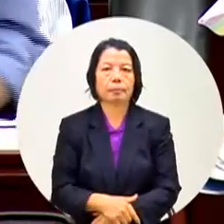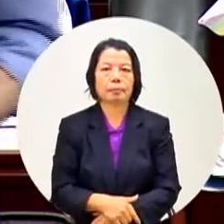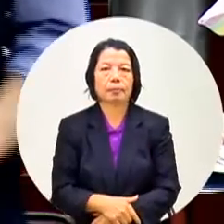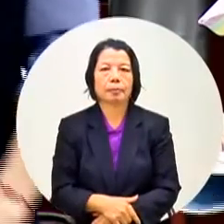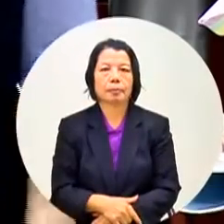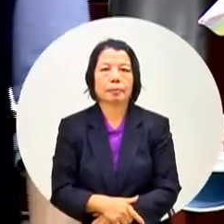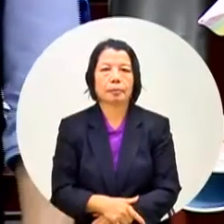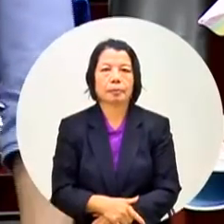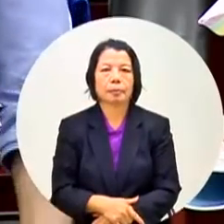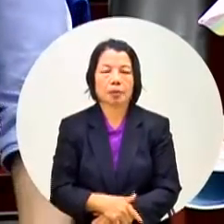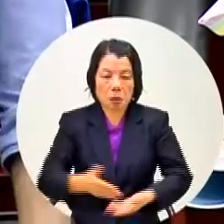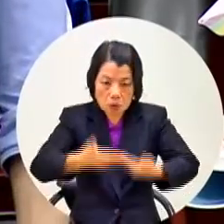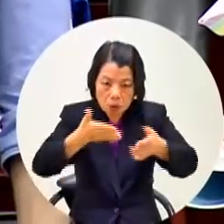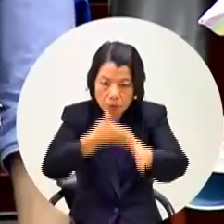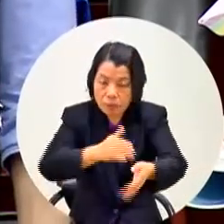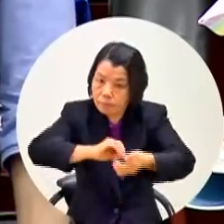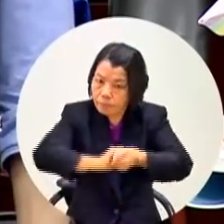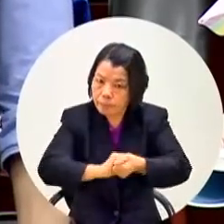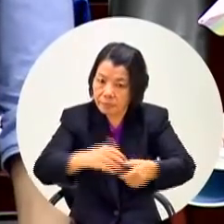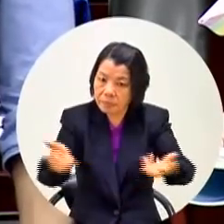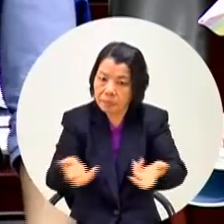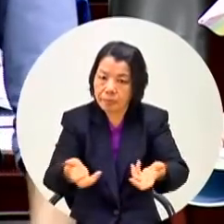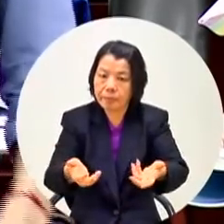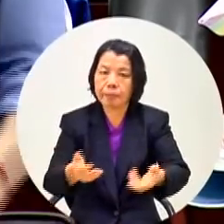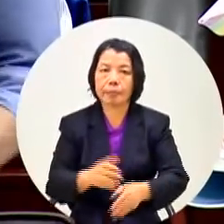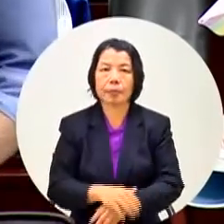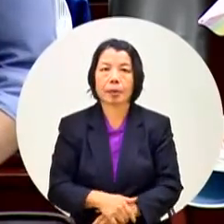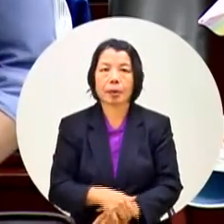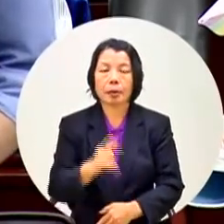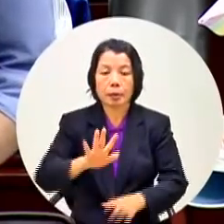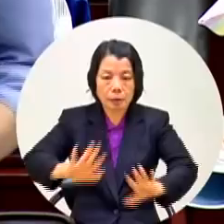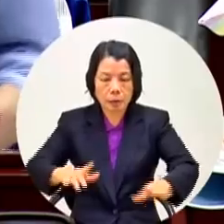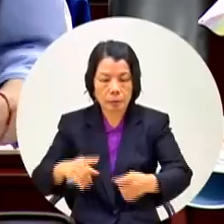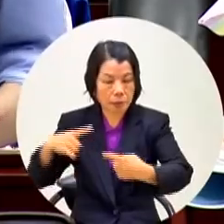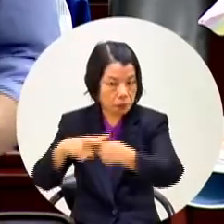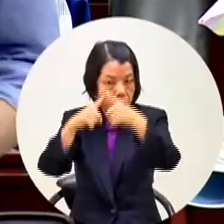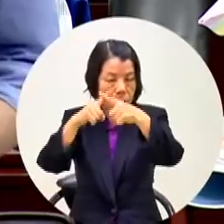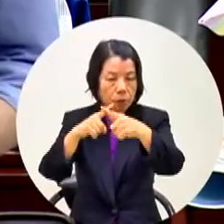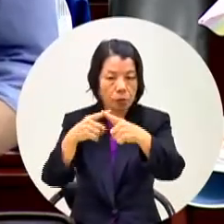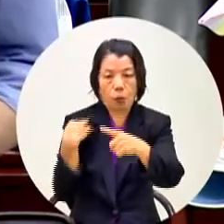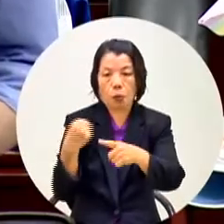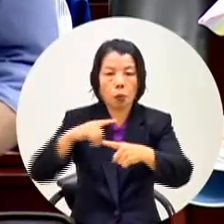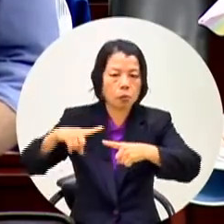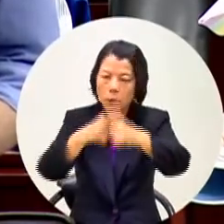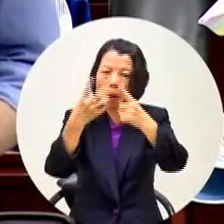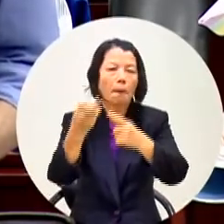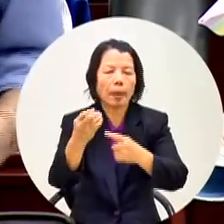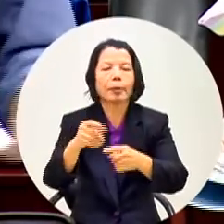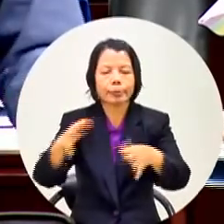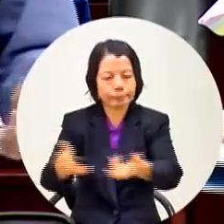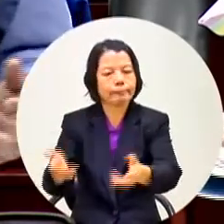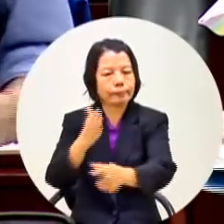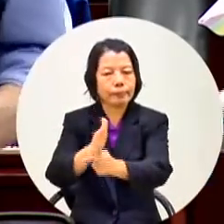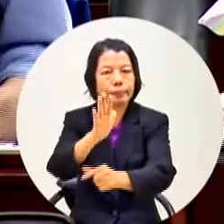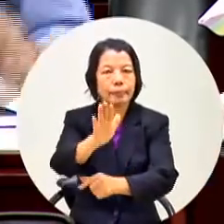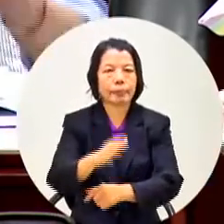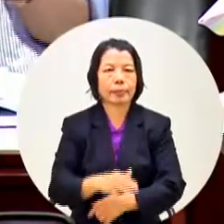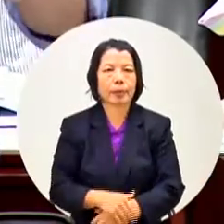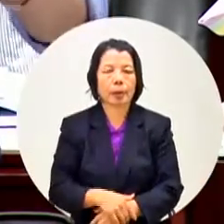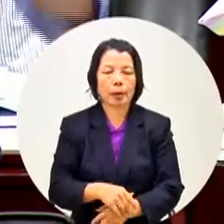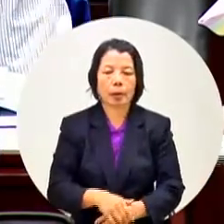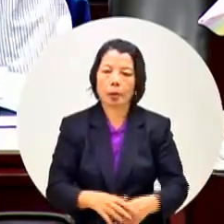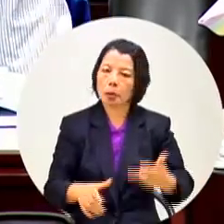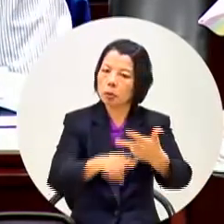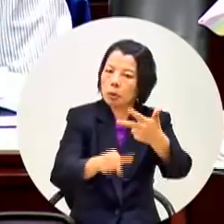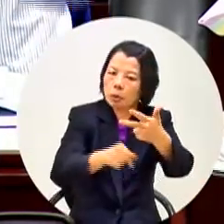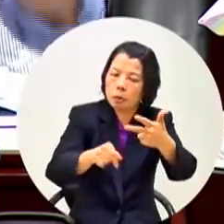现在既有的没有争议的一直在施工。那未来我们在下半年一定会跟市议会报告一个 新，所以也有可能未来这一段